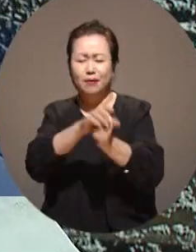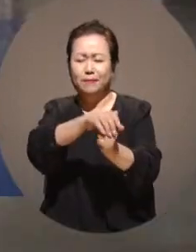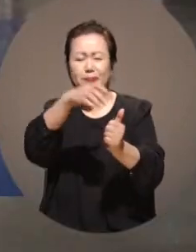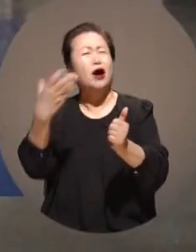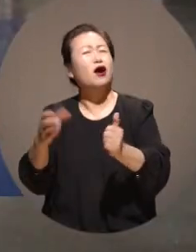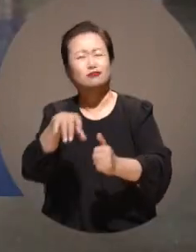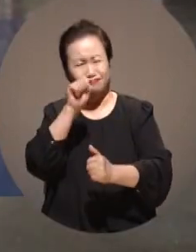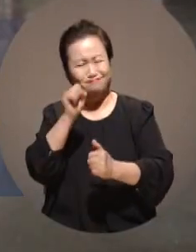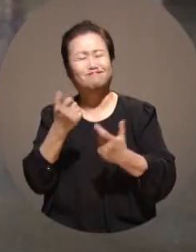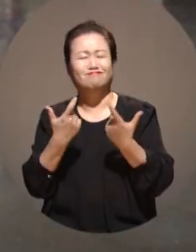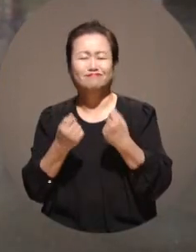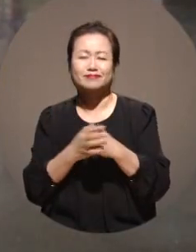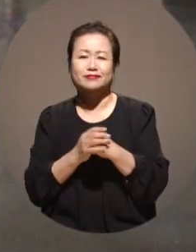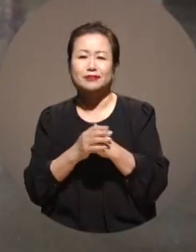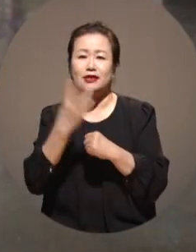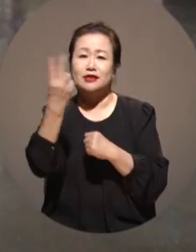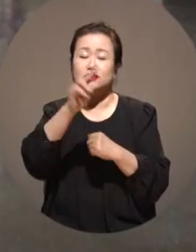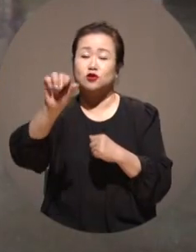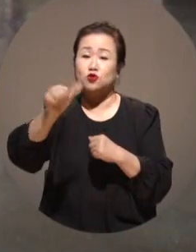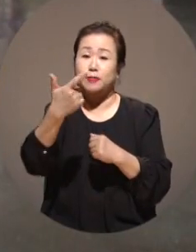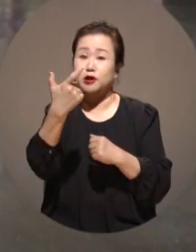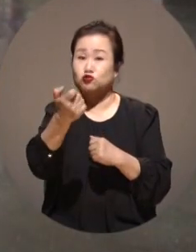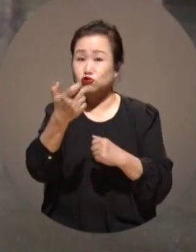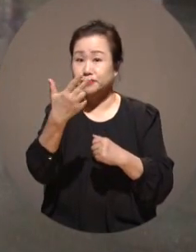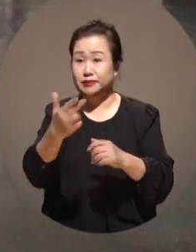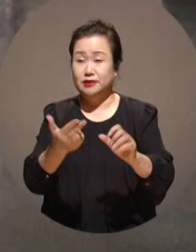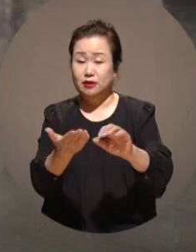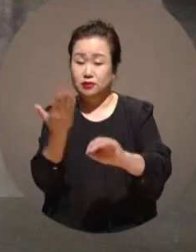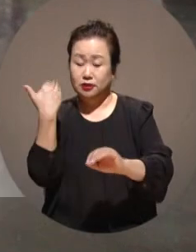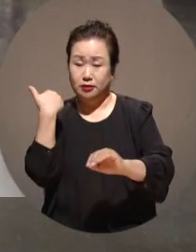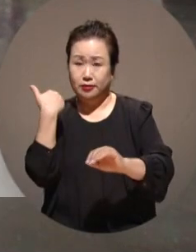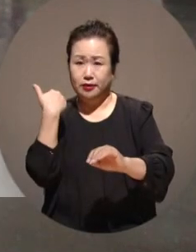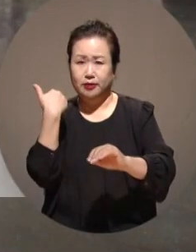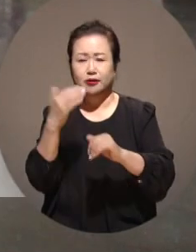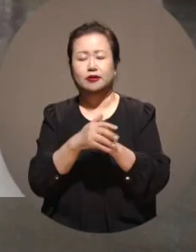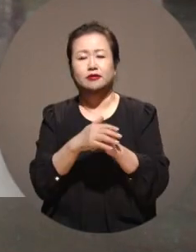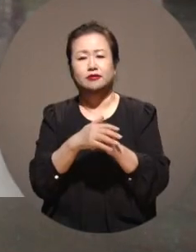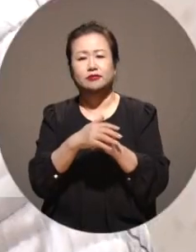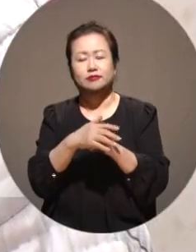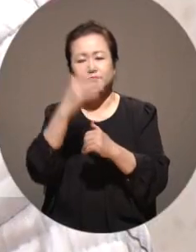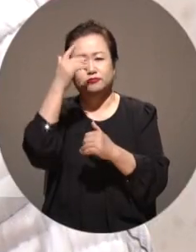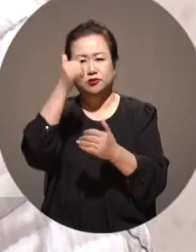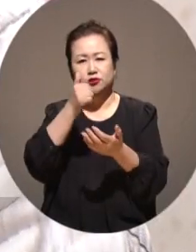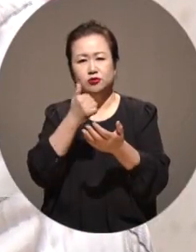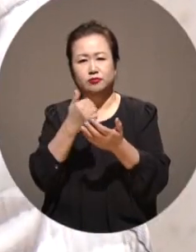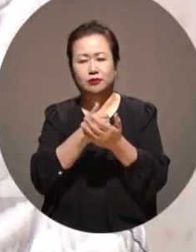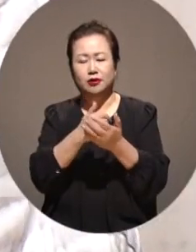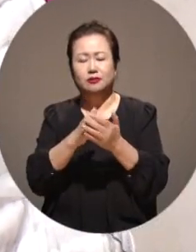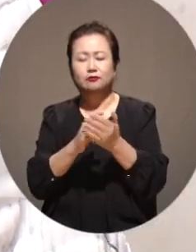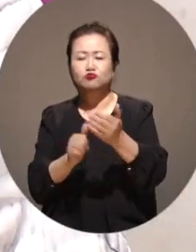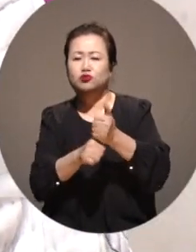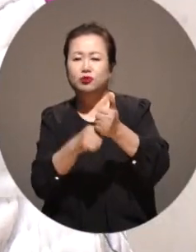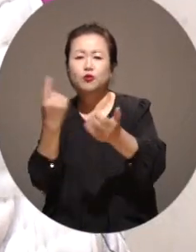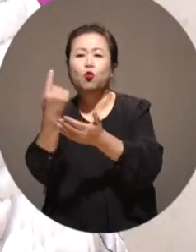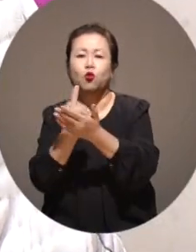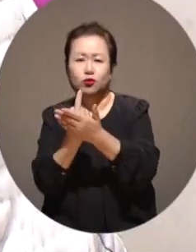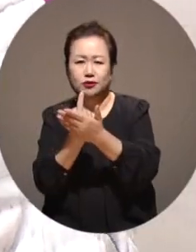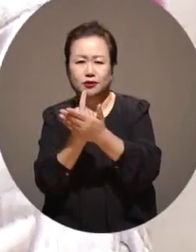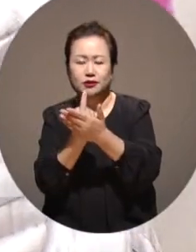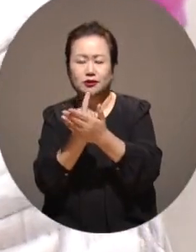그런 생각이 듭니다 2567년 전 석가모니가이 땅에 오신 목적과 이유에 대해